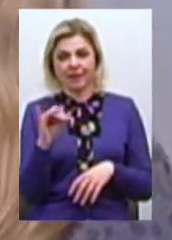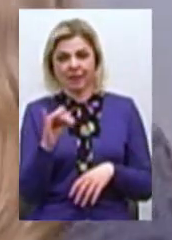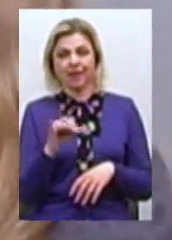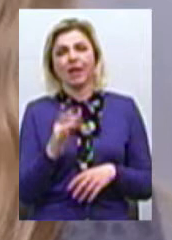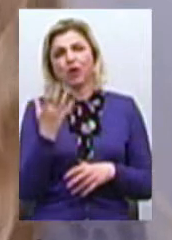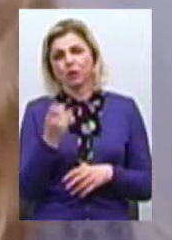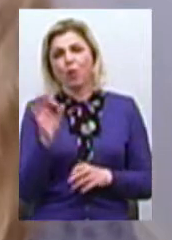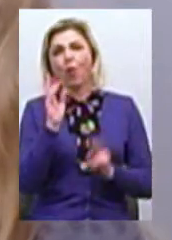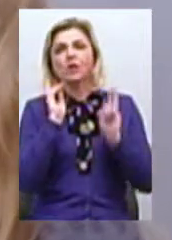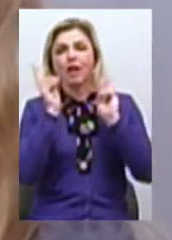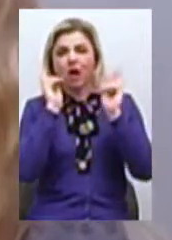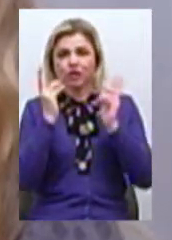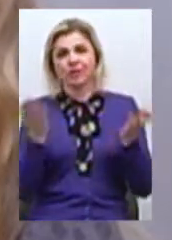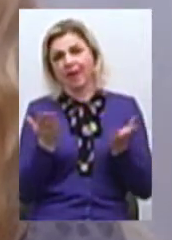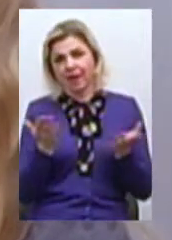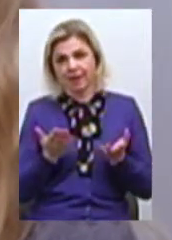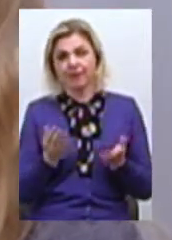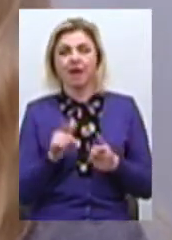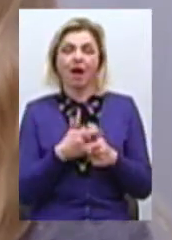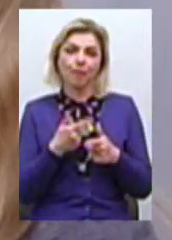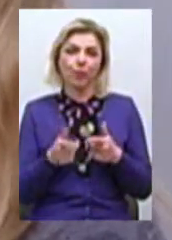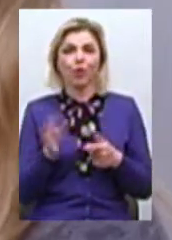там зачіски якісь, або